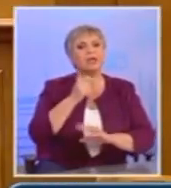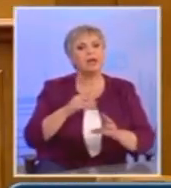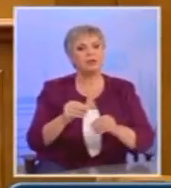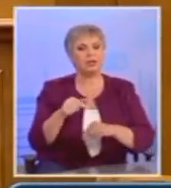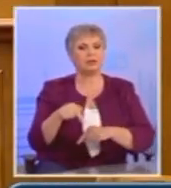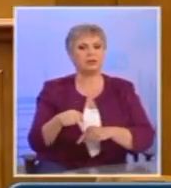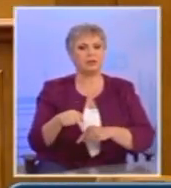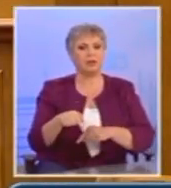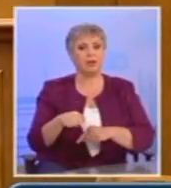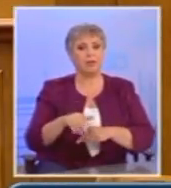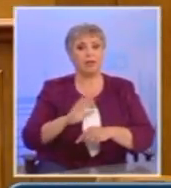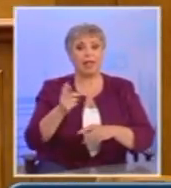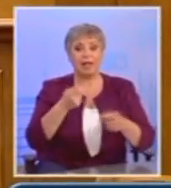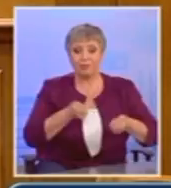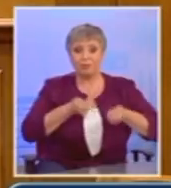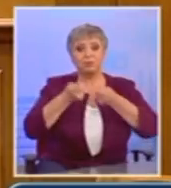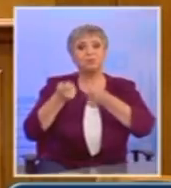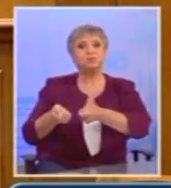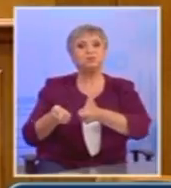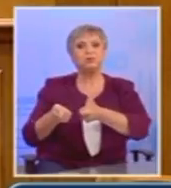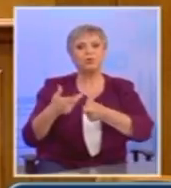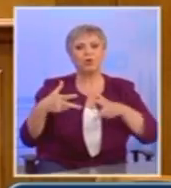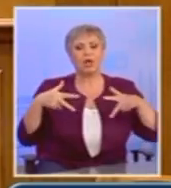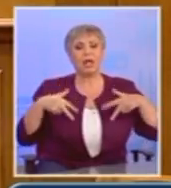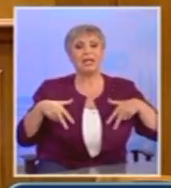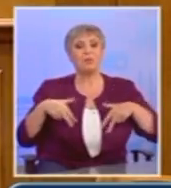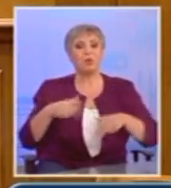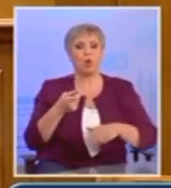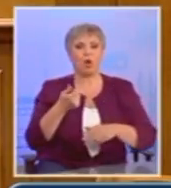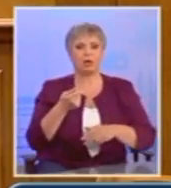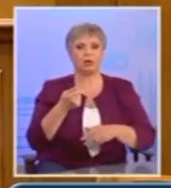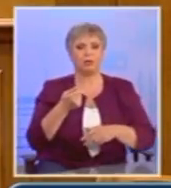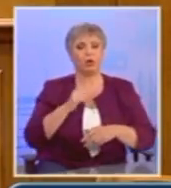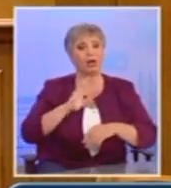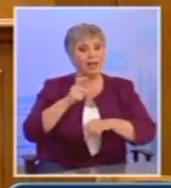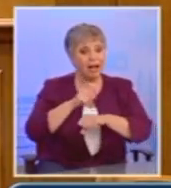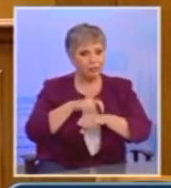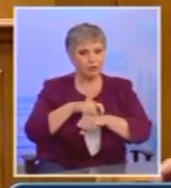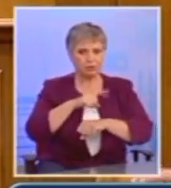ότι η εξουσιοδότηση στον Υπουργό Οικονομικών σε μια τόσο κρίσιμη στιγμή